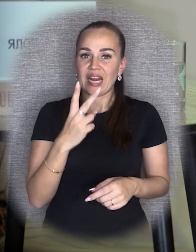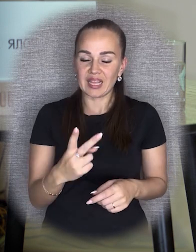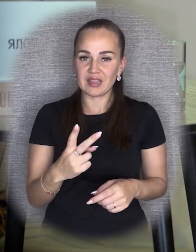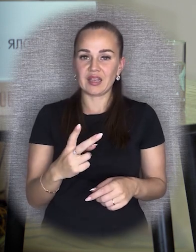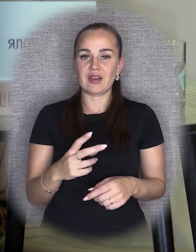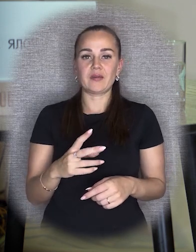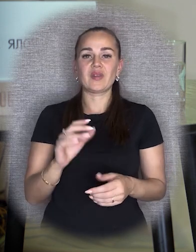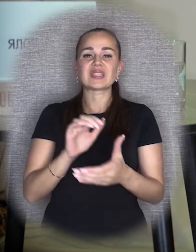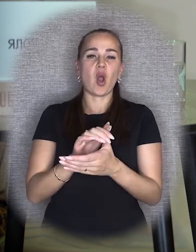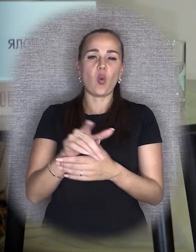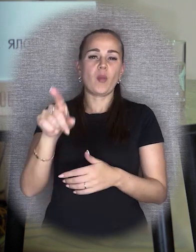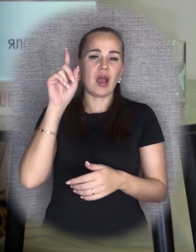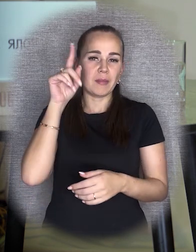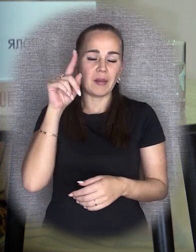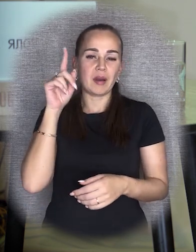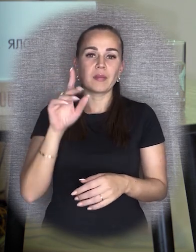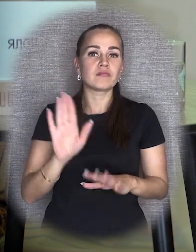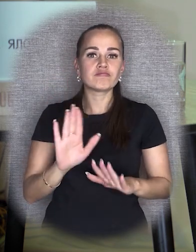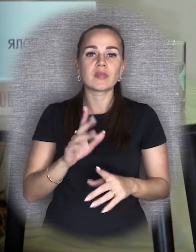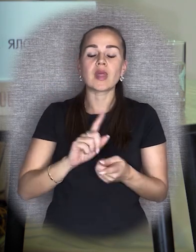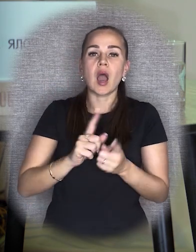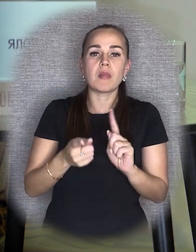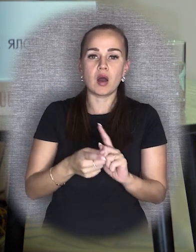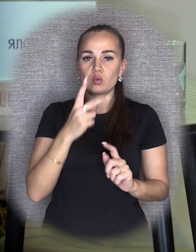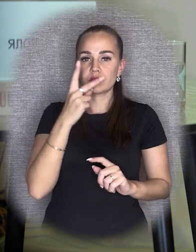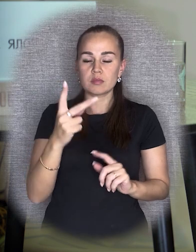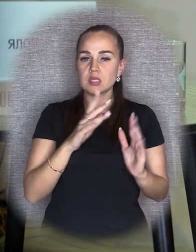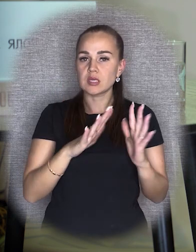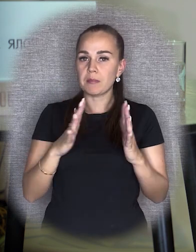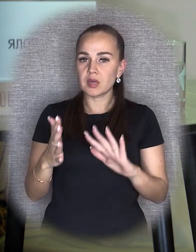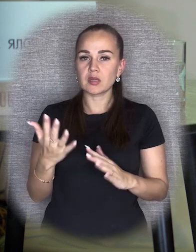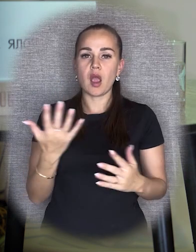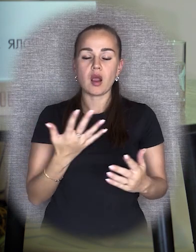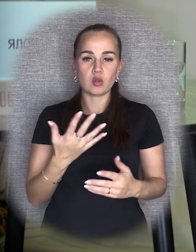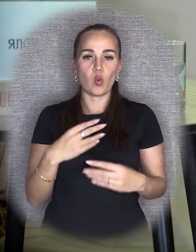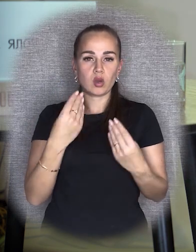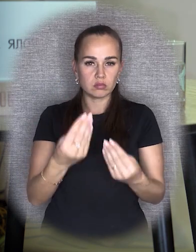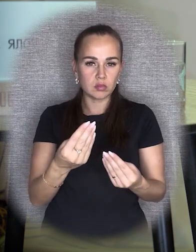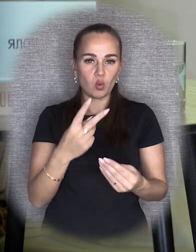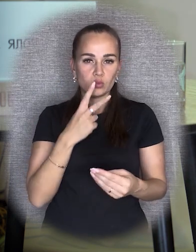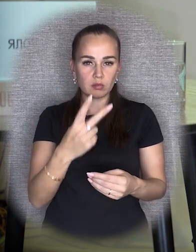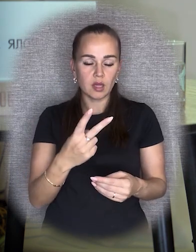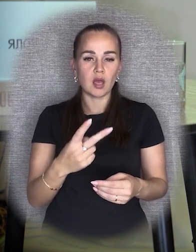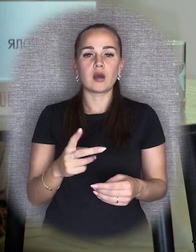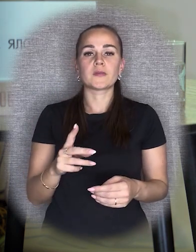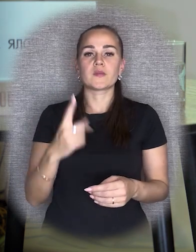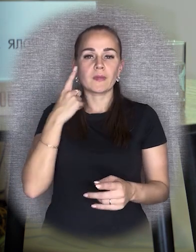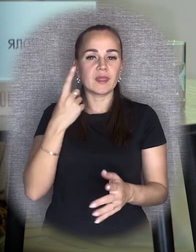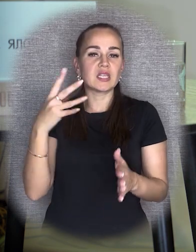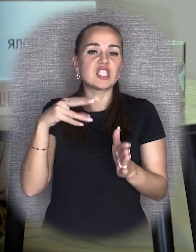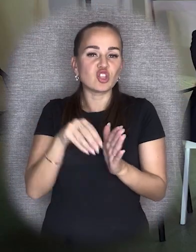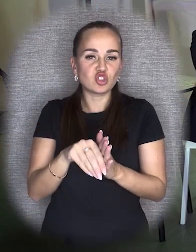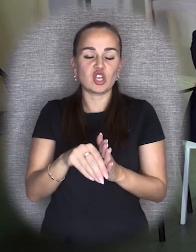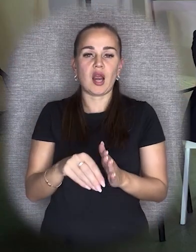из кинофильмов, а на событиях, которые подчеркивают значение именно